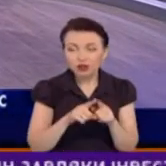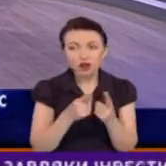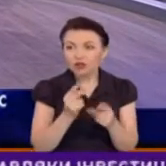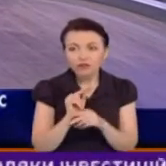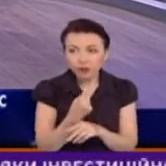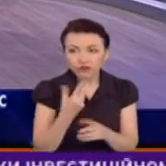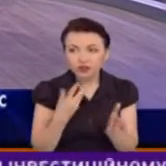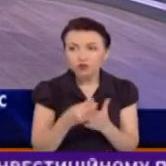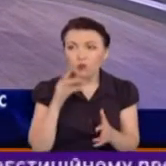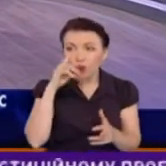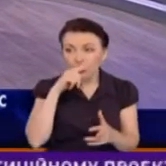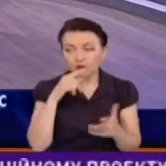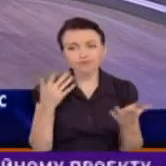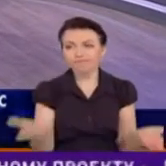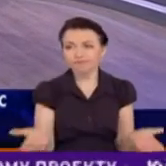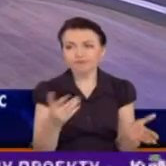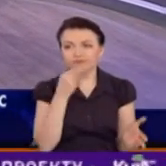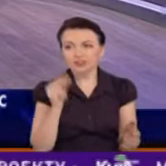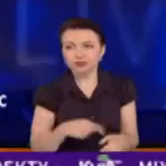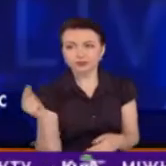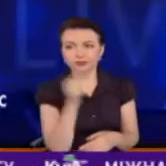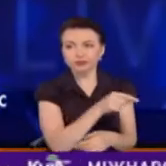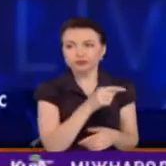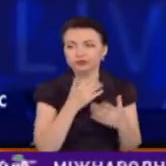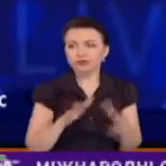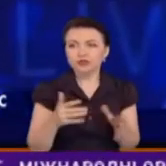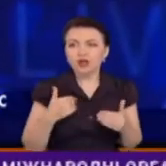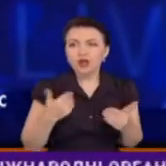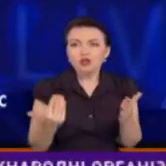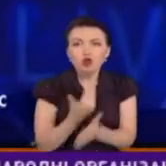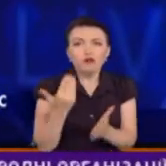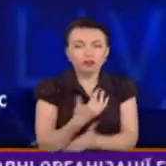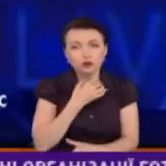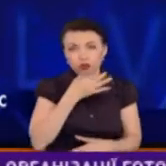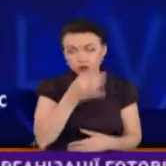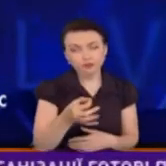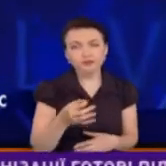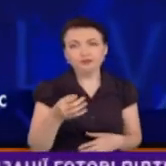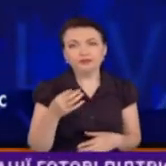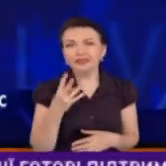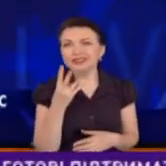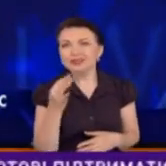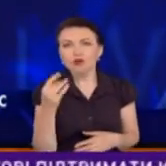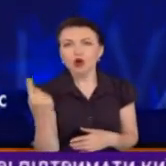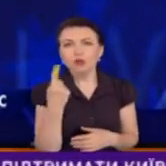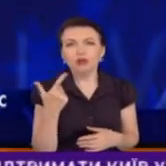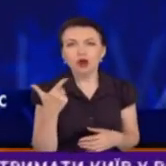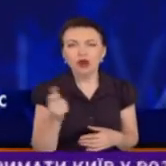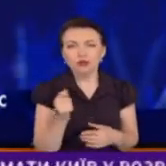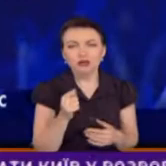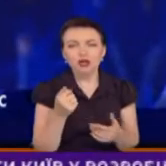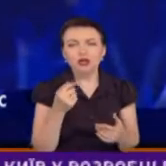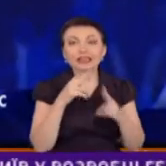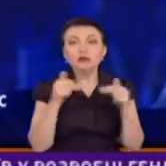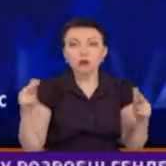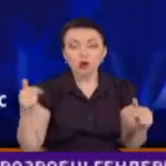своє, безумовно. Ну, і я можу вам таку новину, яку я сам не знаю, як трактувати. Дніпрооблгаз виграв вже